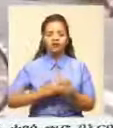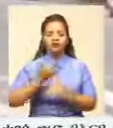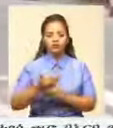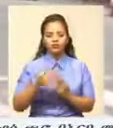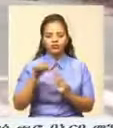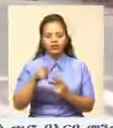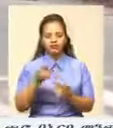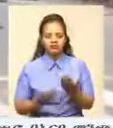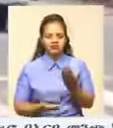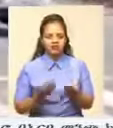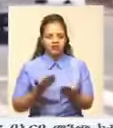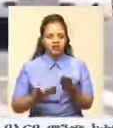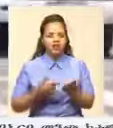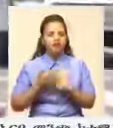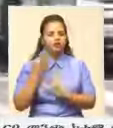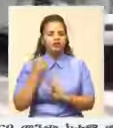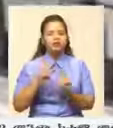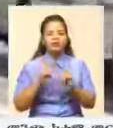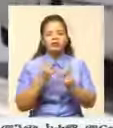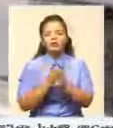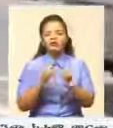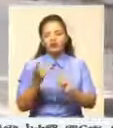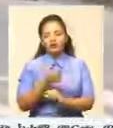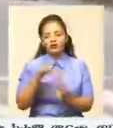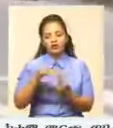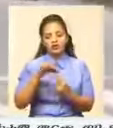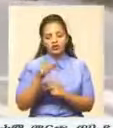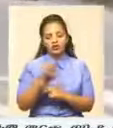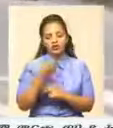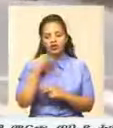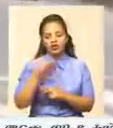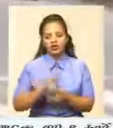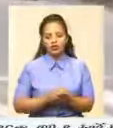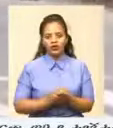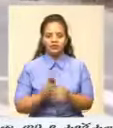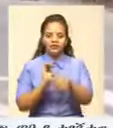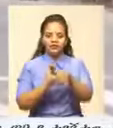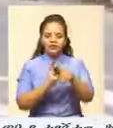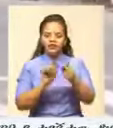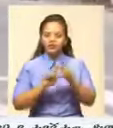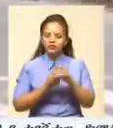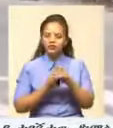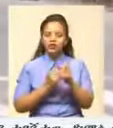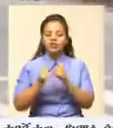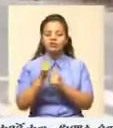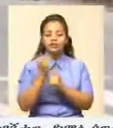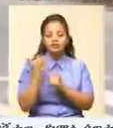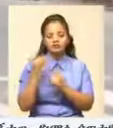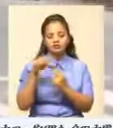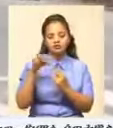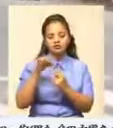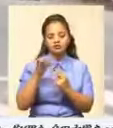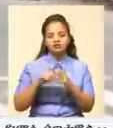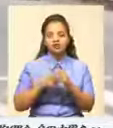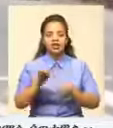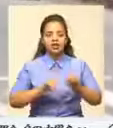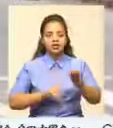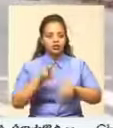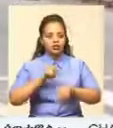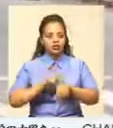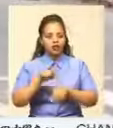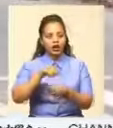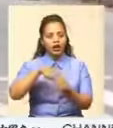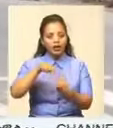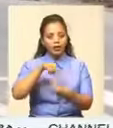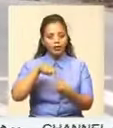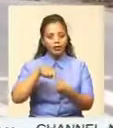ይሄን አነጻጽረው ነግረውን ነበር በጣም ነጻ የሆነ ምርጫ እንደሆነ ነግረውናል ከቅስቀሳ ጀምሮ ከቅድመ ምርጫው ጀምሮ በሚንቀሳቀሱበት ወቅት እዚህ